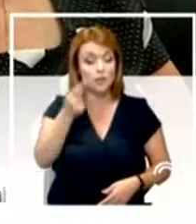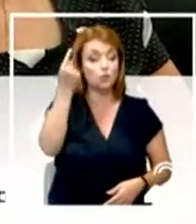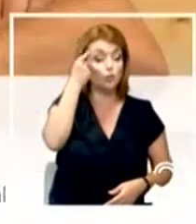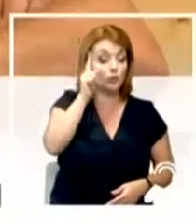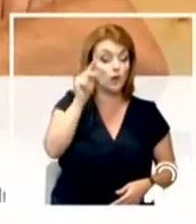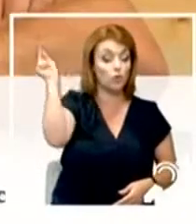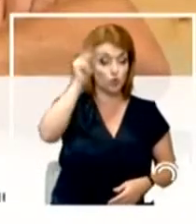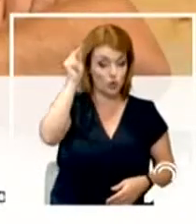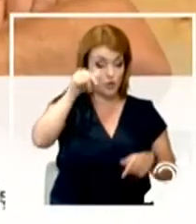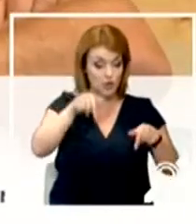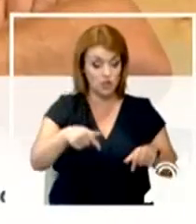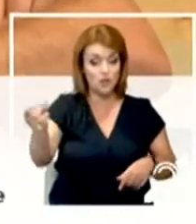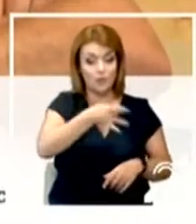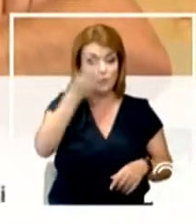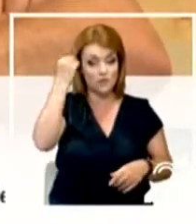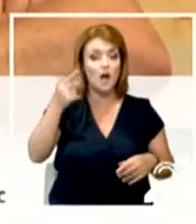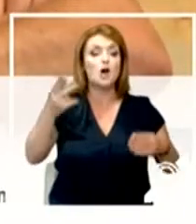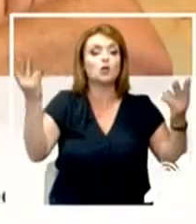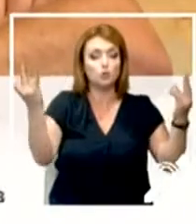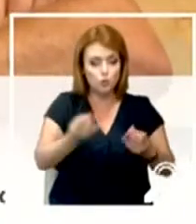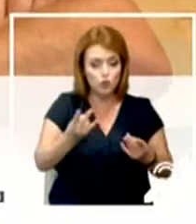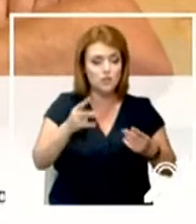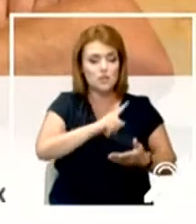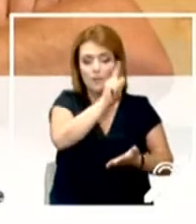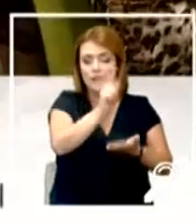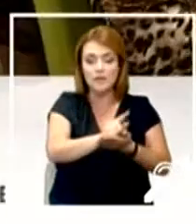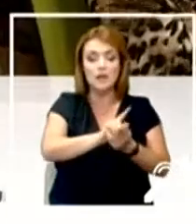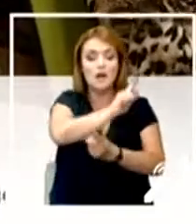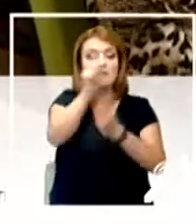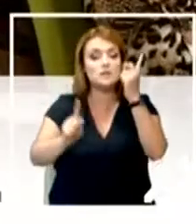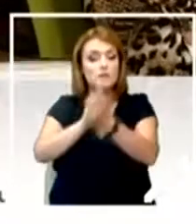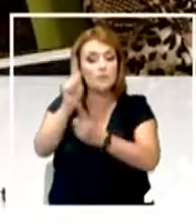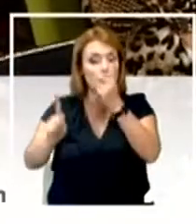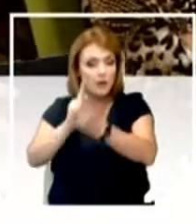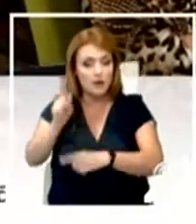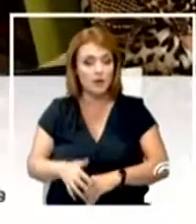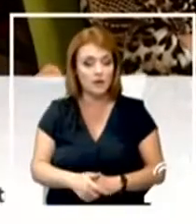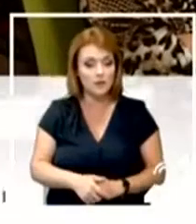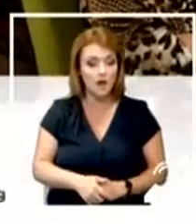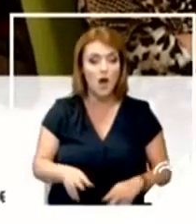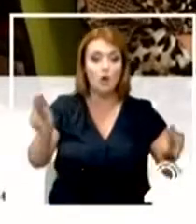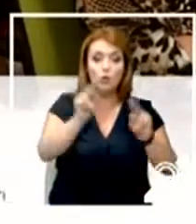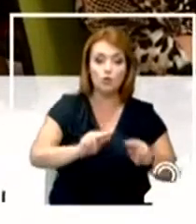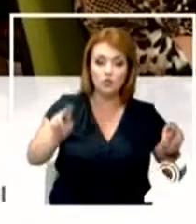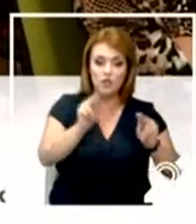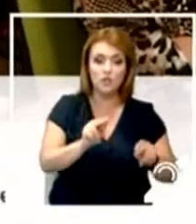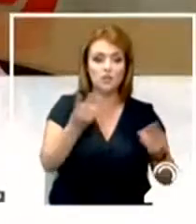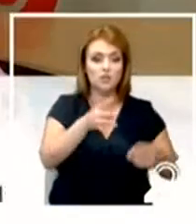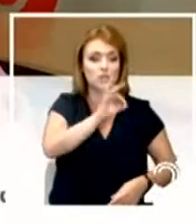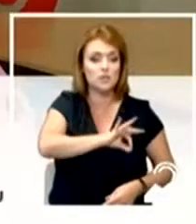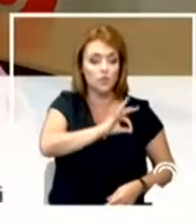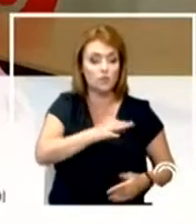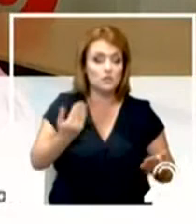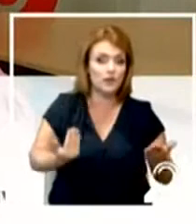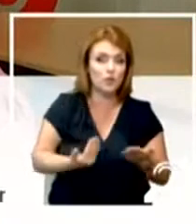din Republica Moldova are nevoie de o revizuire, iar cadrele didactice să aplice noi metodologii ale educației non-formale.